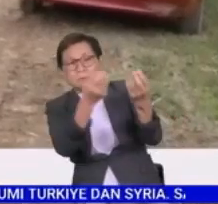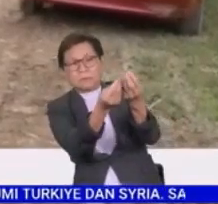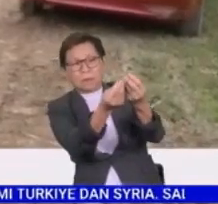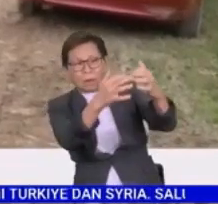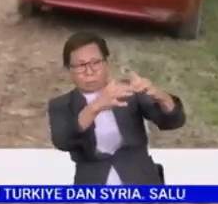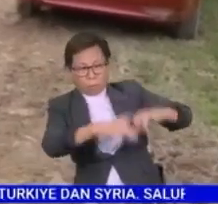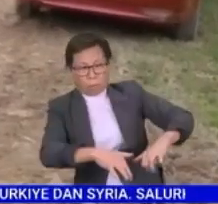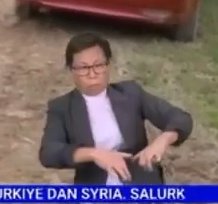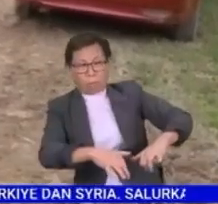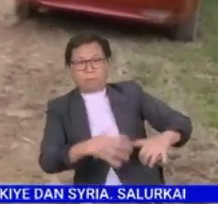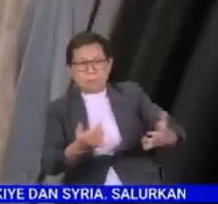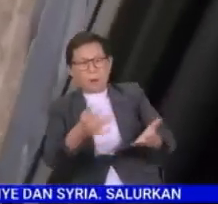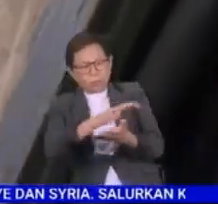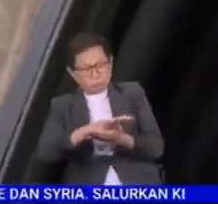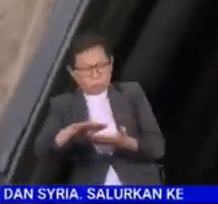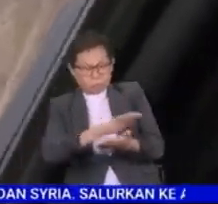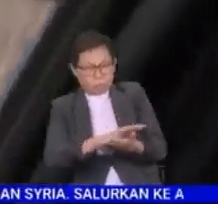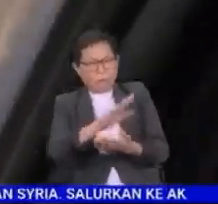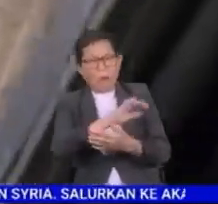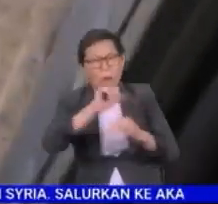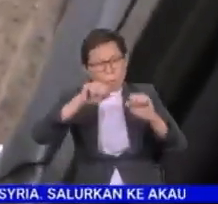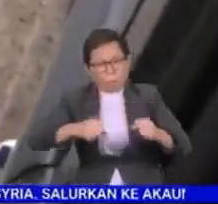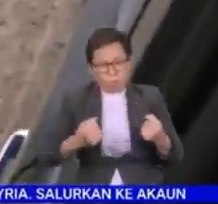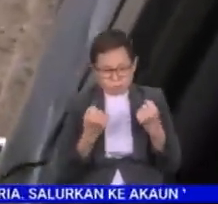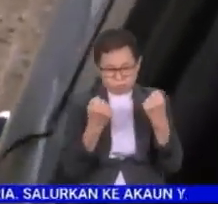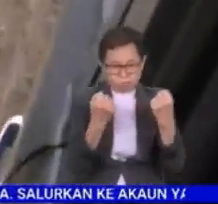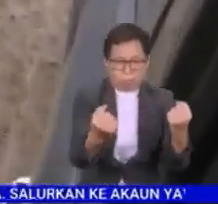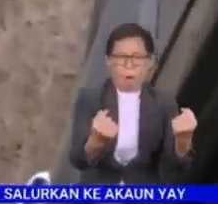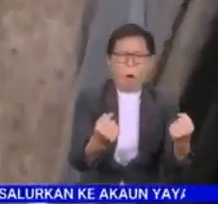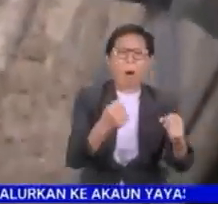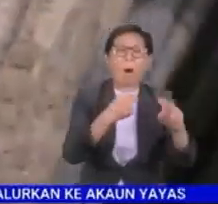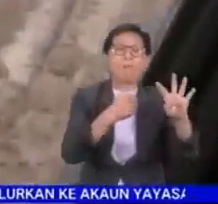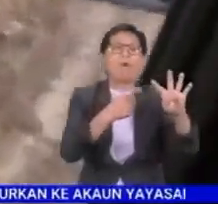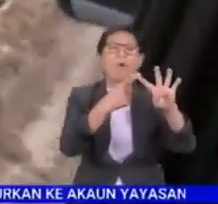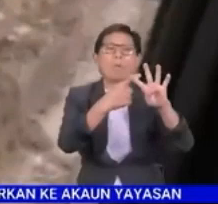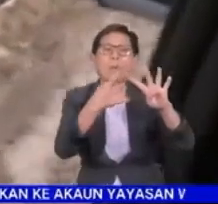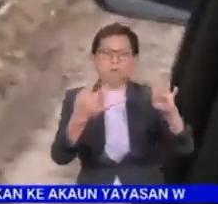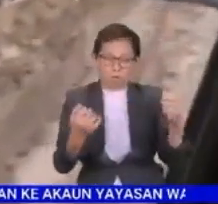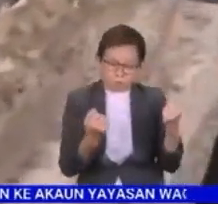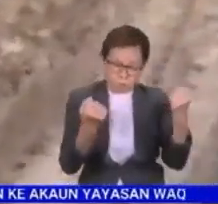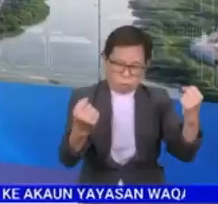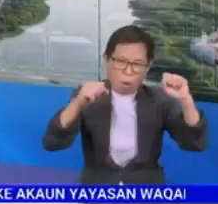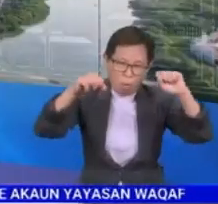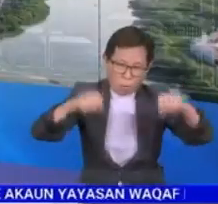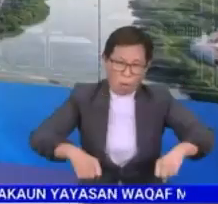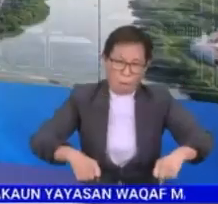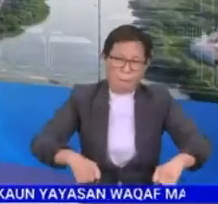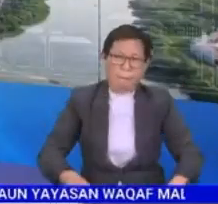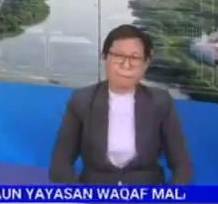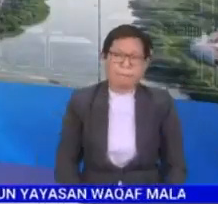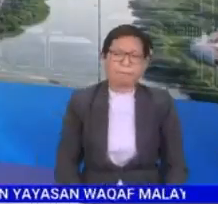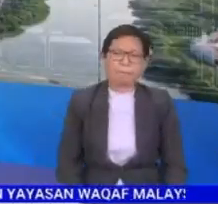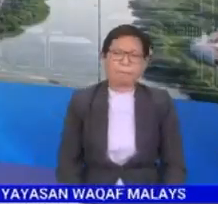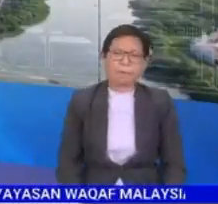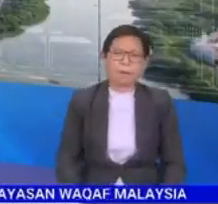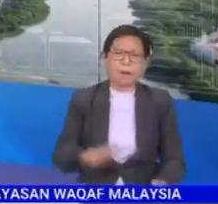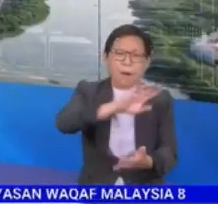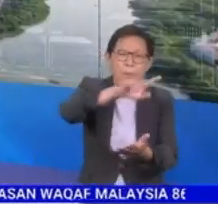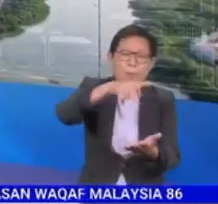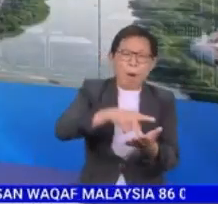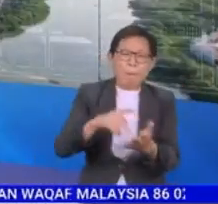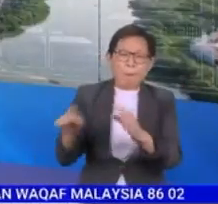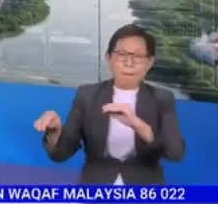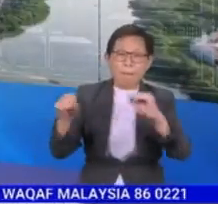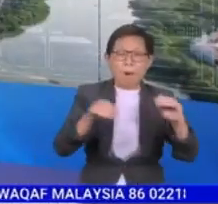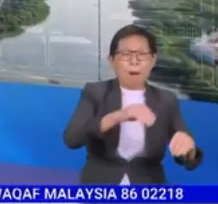runtuh kini sedang dibersihkan dan boleh dilalui kendaraan pacuan 4 roda sementara itu pusat